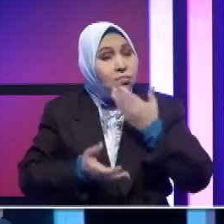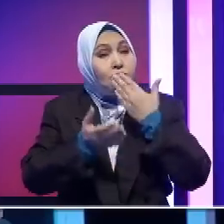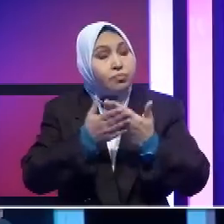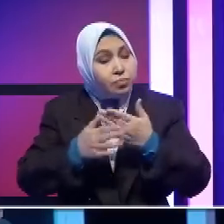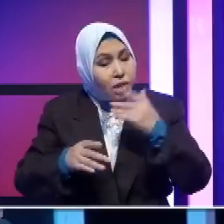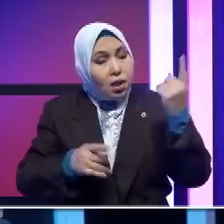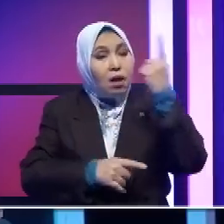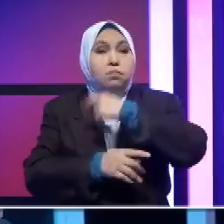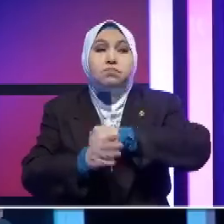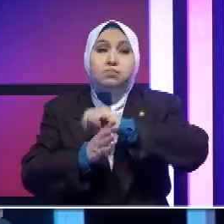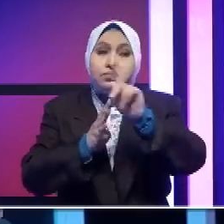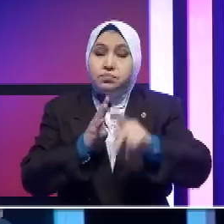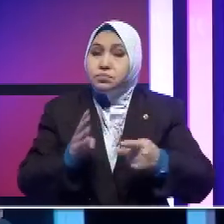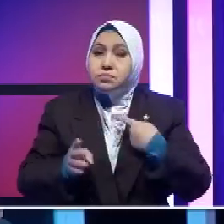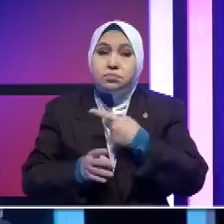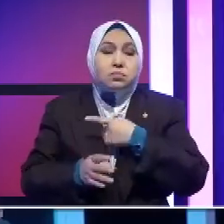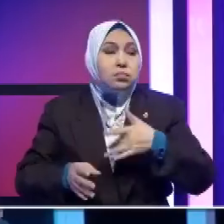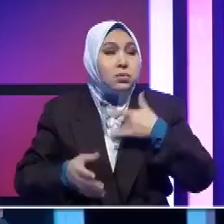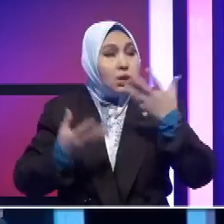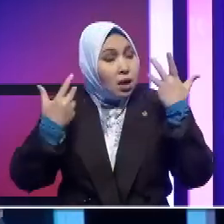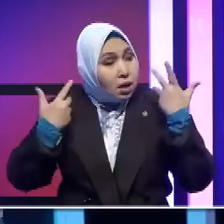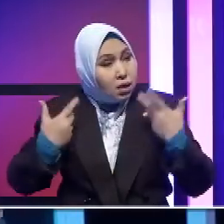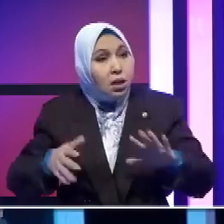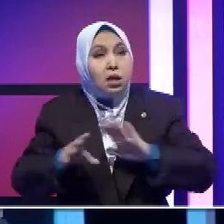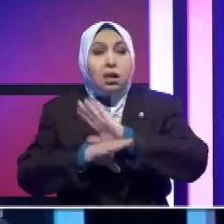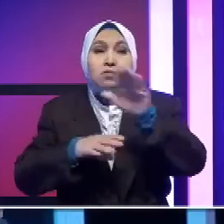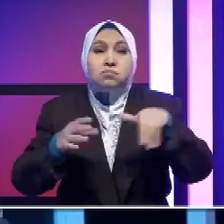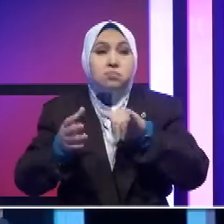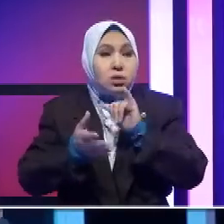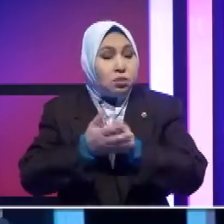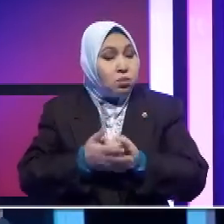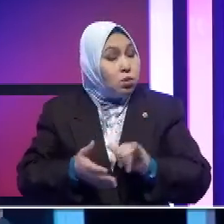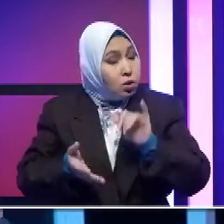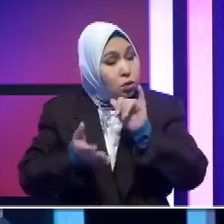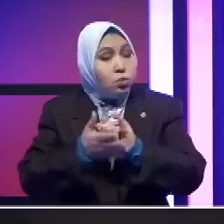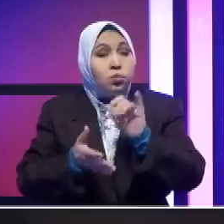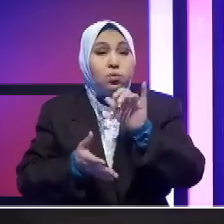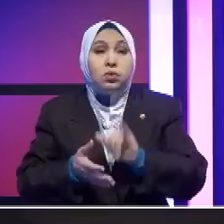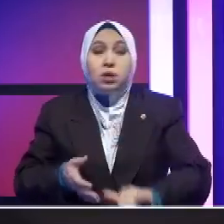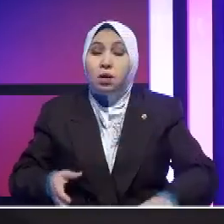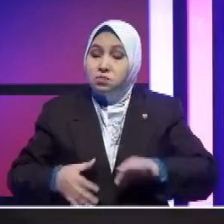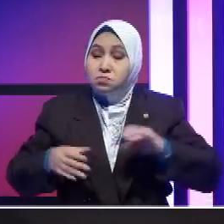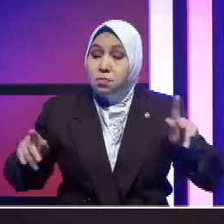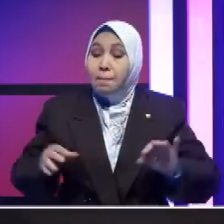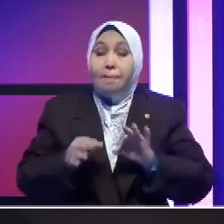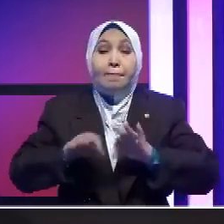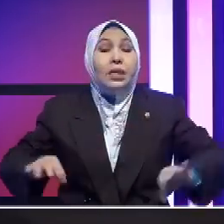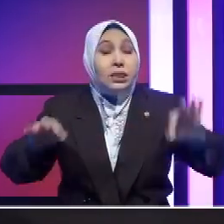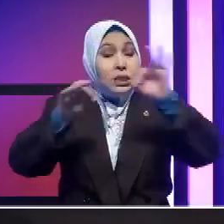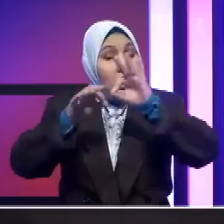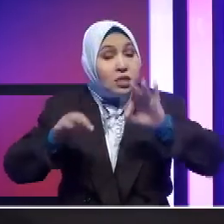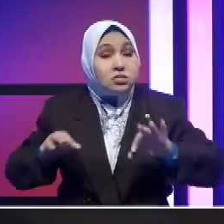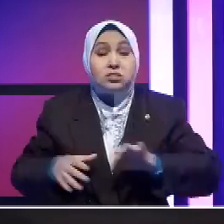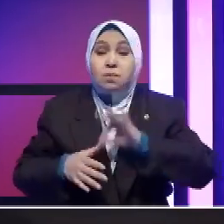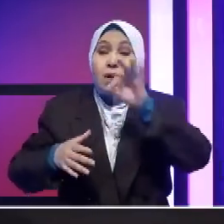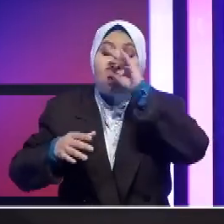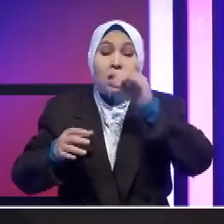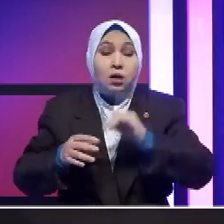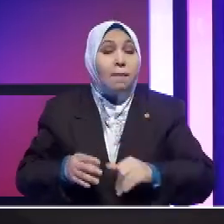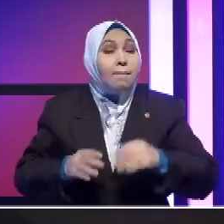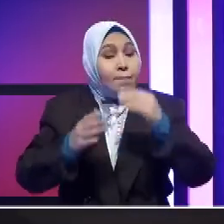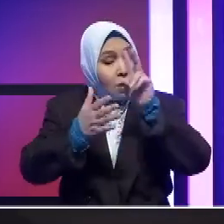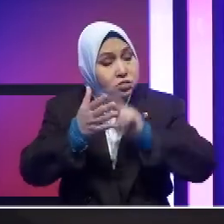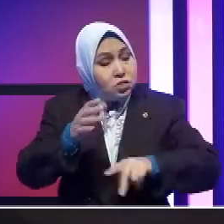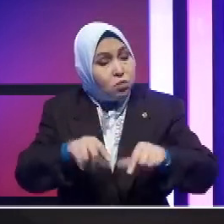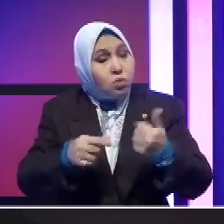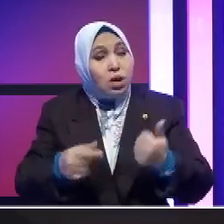akhirat, kita akan rasa hilang semua tu Ustaz Fas. Hilang. Itu yang penting semangatnya Ustaz ni, baca Quran, kita puasa ni rasa